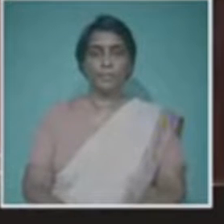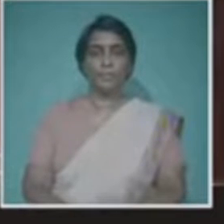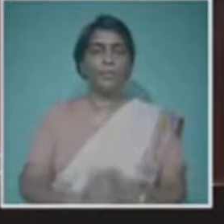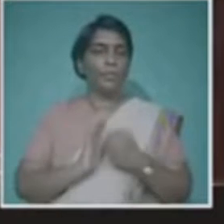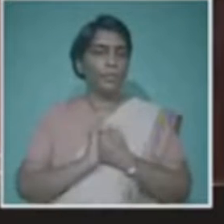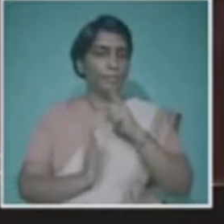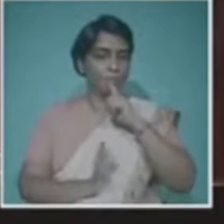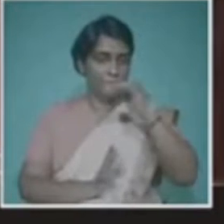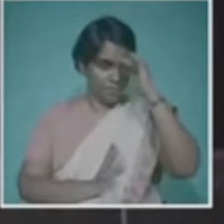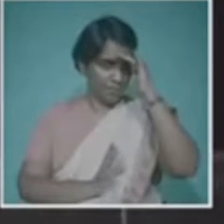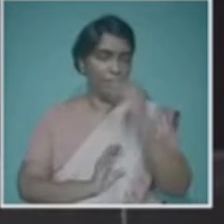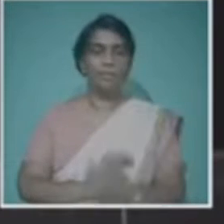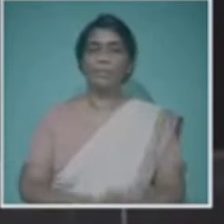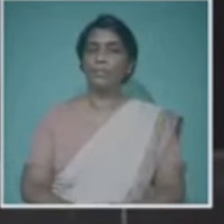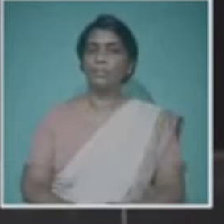ගරු කතානායකතුමනි